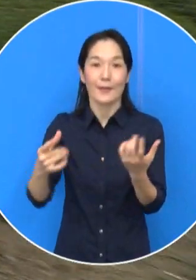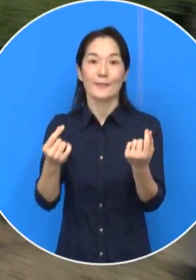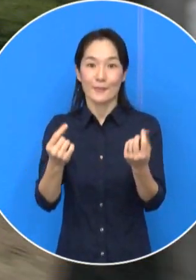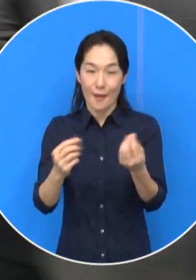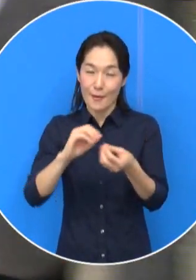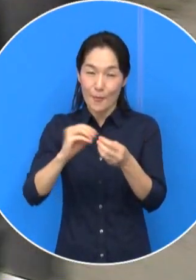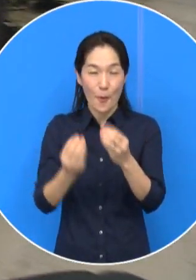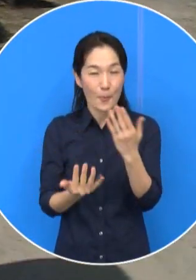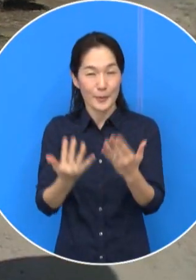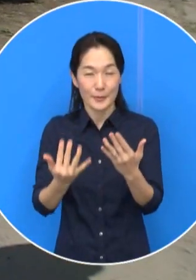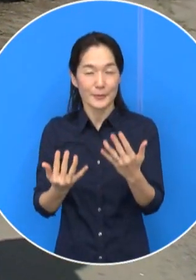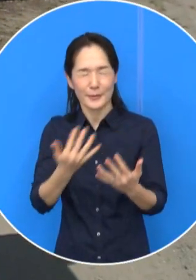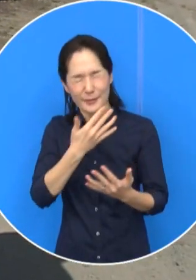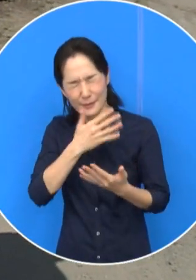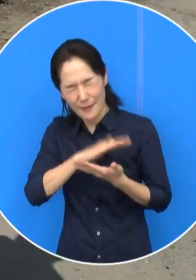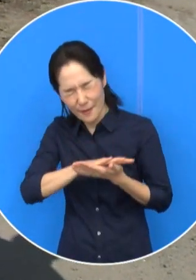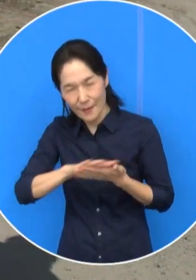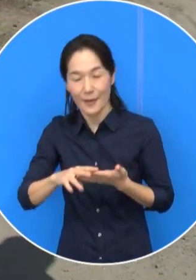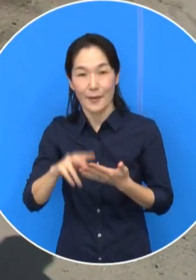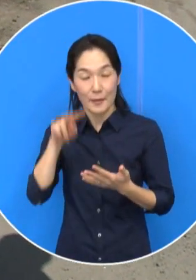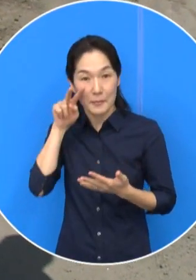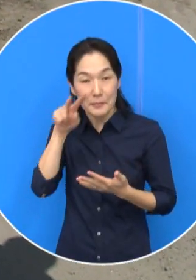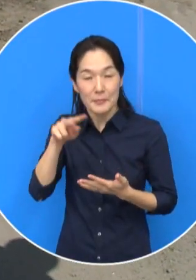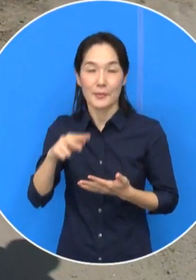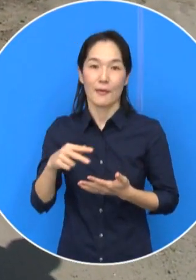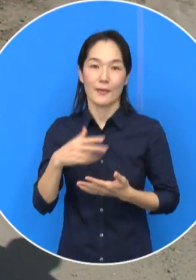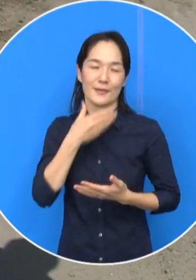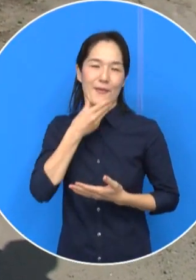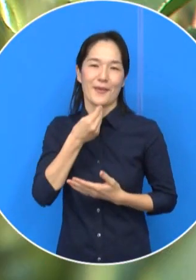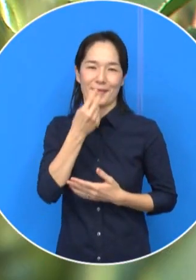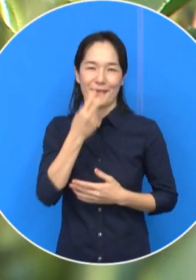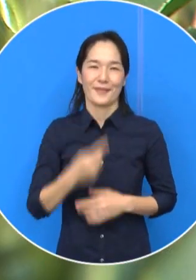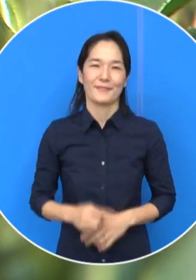麗な緑、目が幸せです。